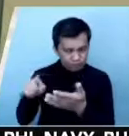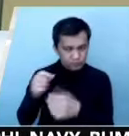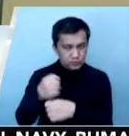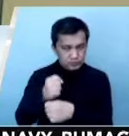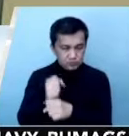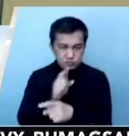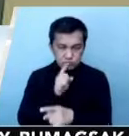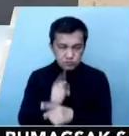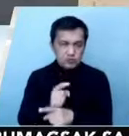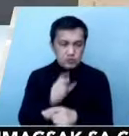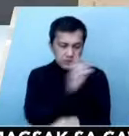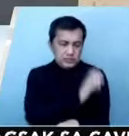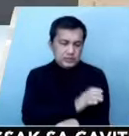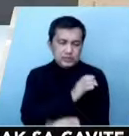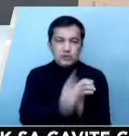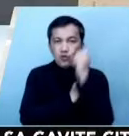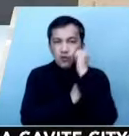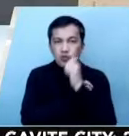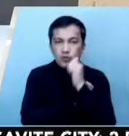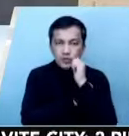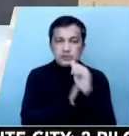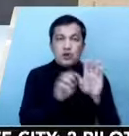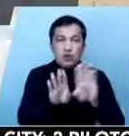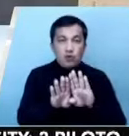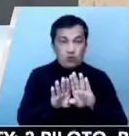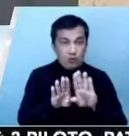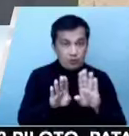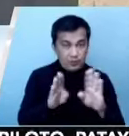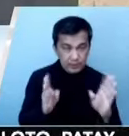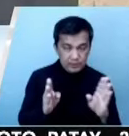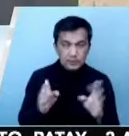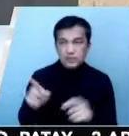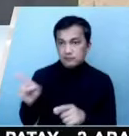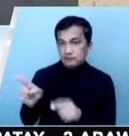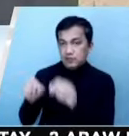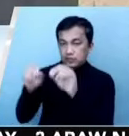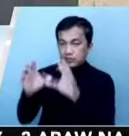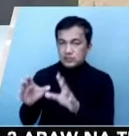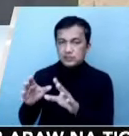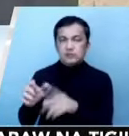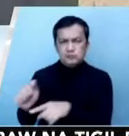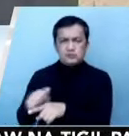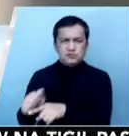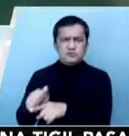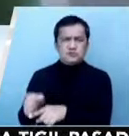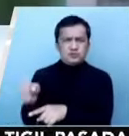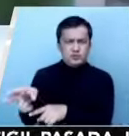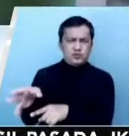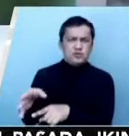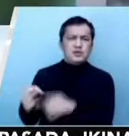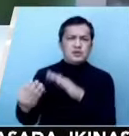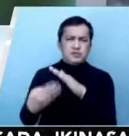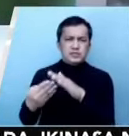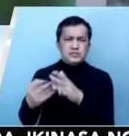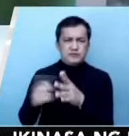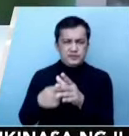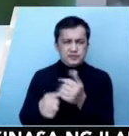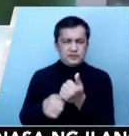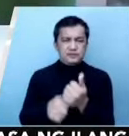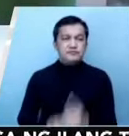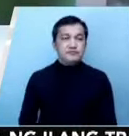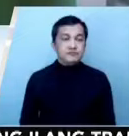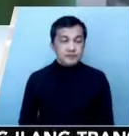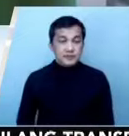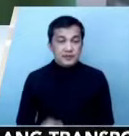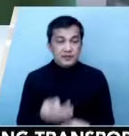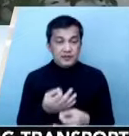laging open yan. Tapos ang ating mga teachers naman ay well-trained when it comes to basic first aid. May libreng purified water